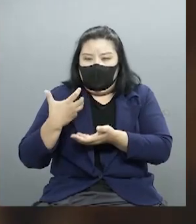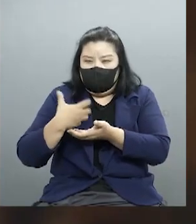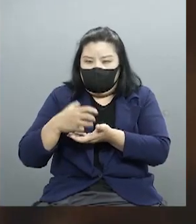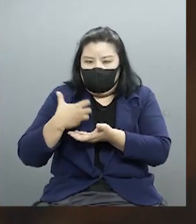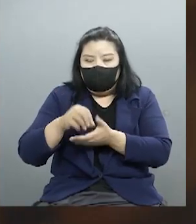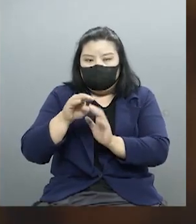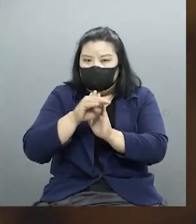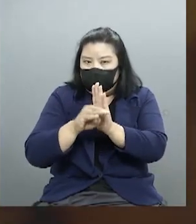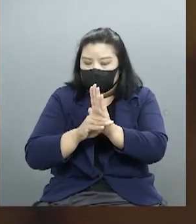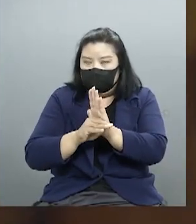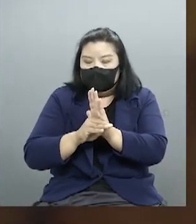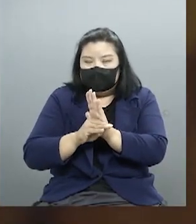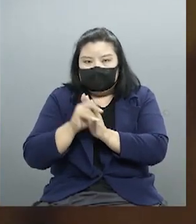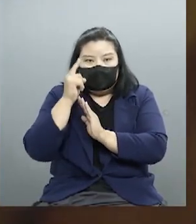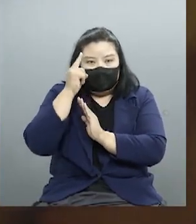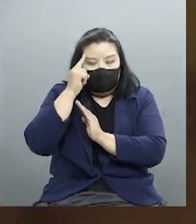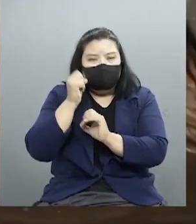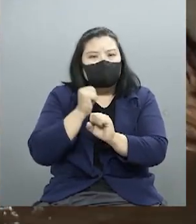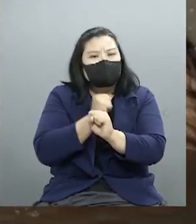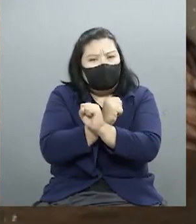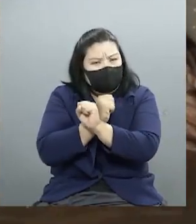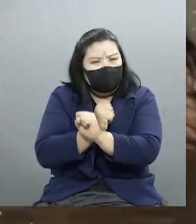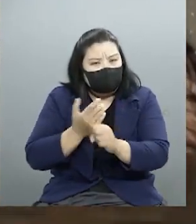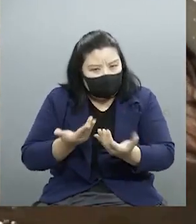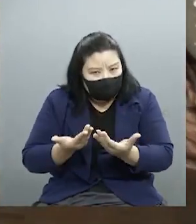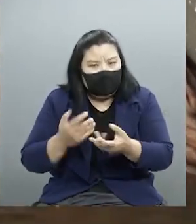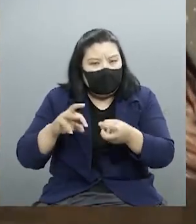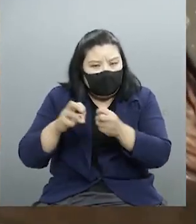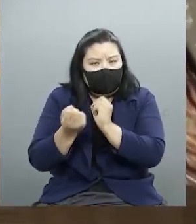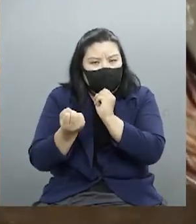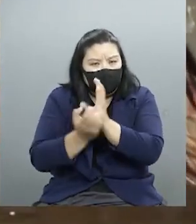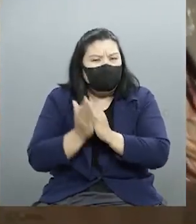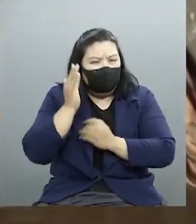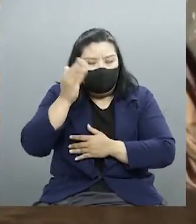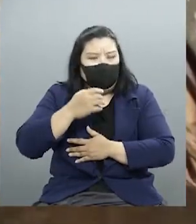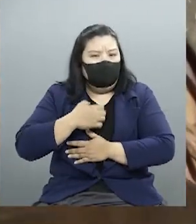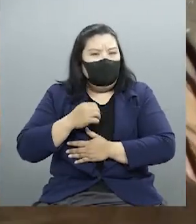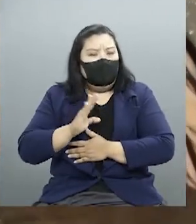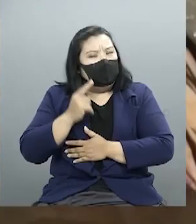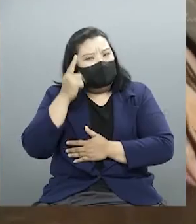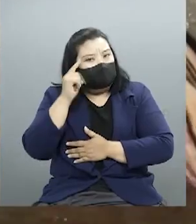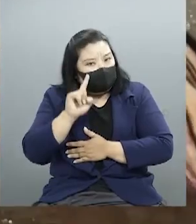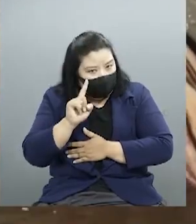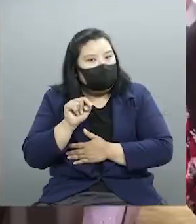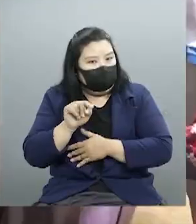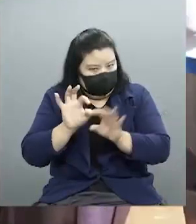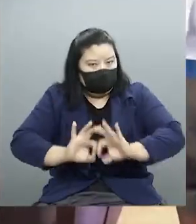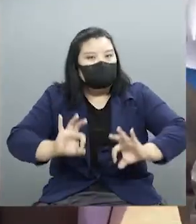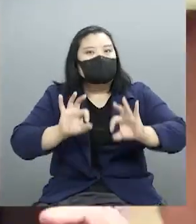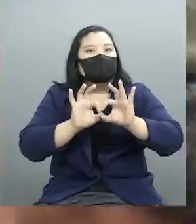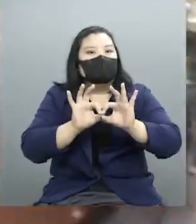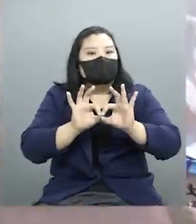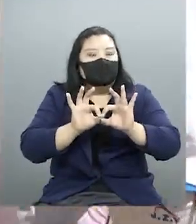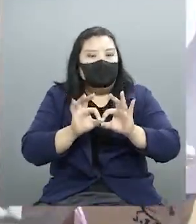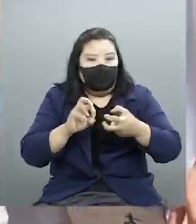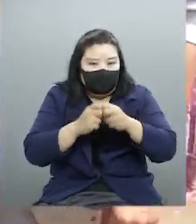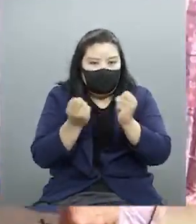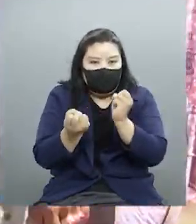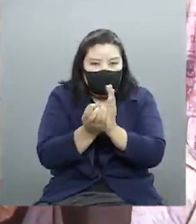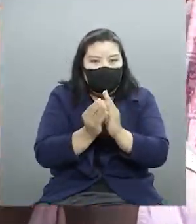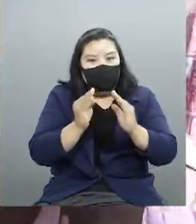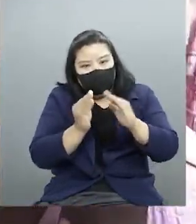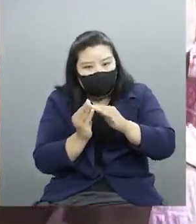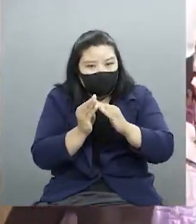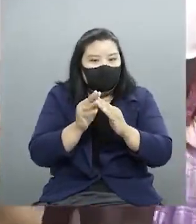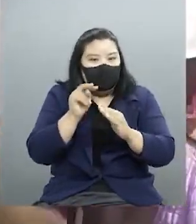ให้นำเสนอในมุมที่ว่าเราจะป้องกันหรือว่าลดความสูญเสียเหล่านั้นอย่างไรอะไรอย่างเงี้ยค่ะแล้วก็การเยียวยาผู้ได้รับ